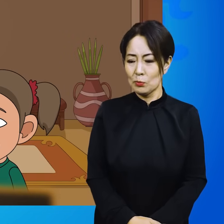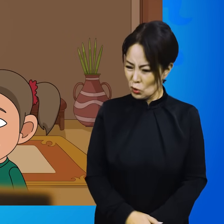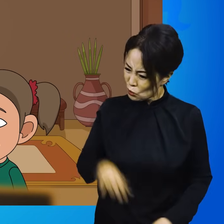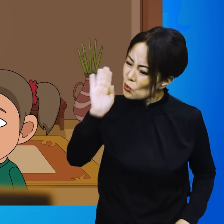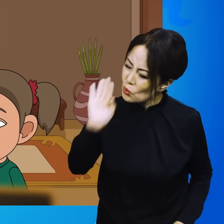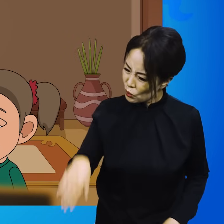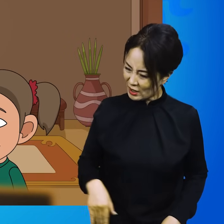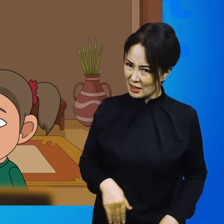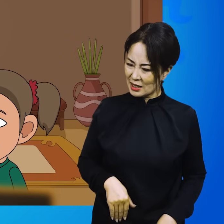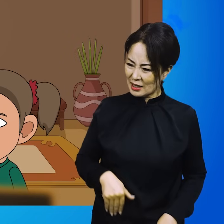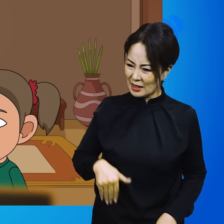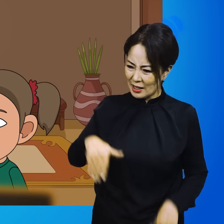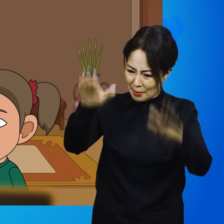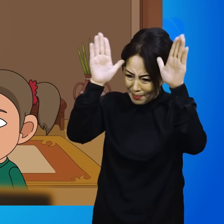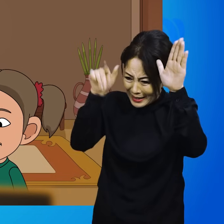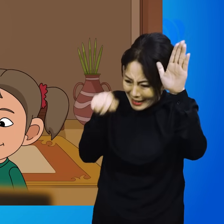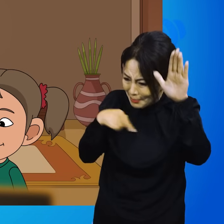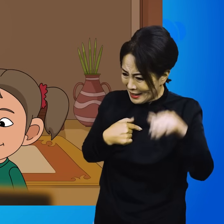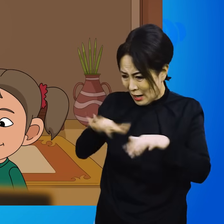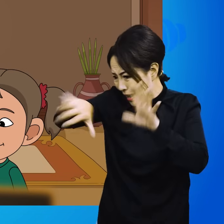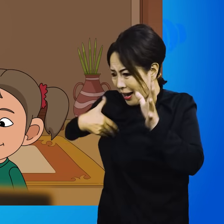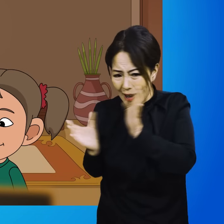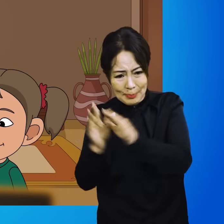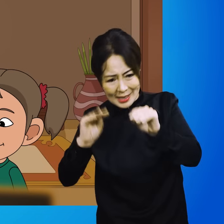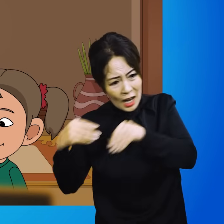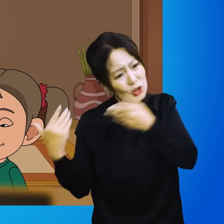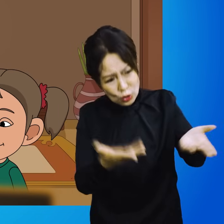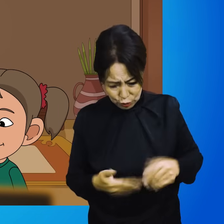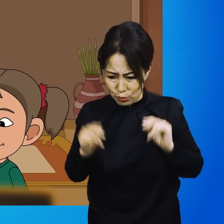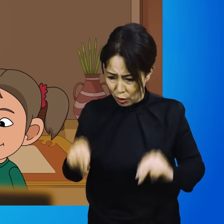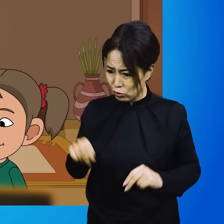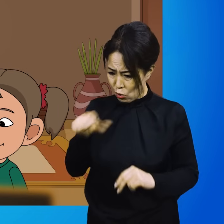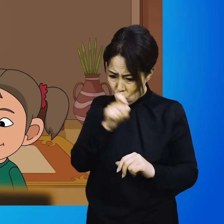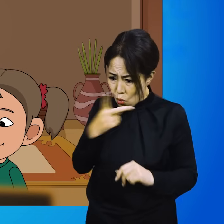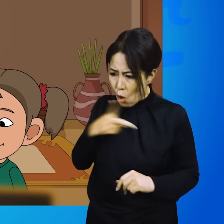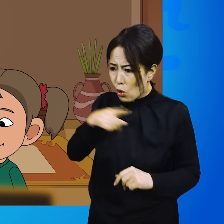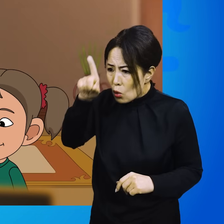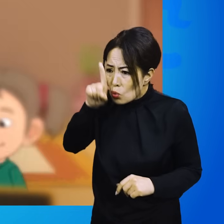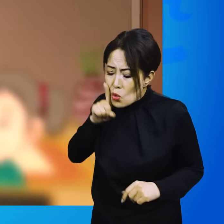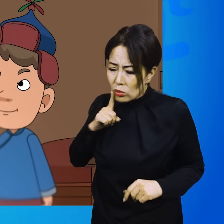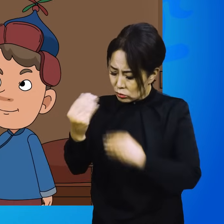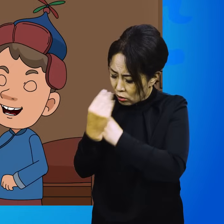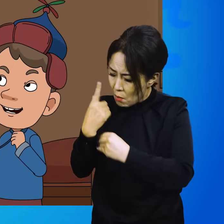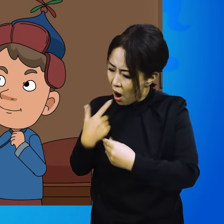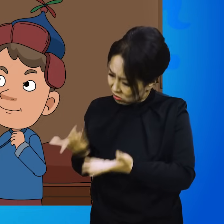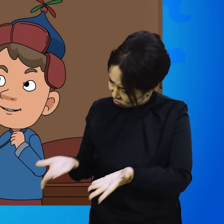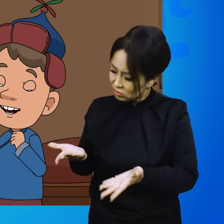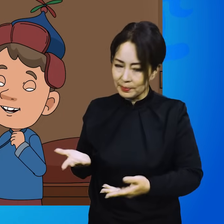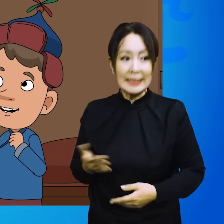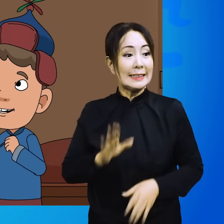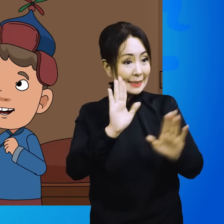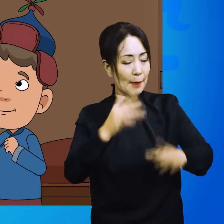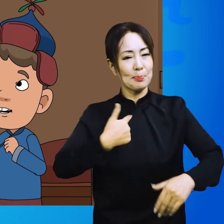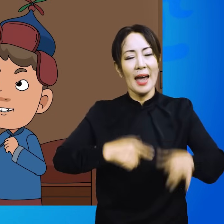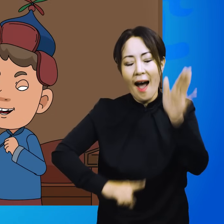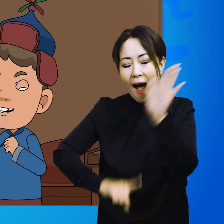Юу гэжтэй басраа? Хитүүлээ загаад л үгүй. Тийм шүү. Өөрөө ч сурах хүсэлтэй байна. За, би